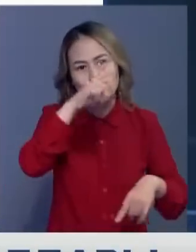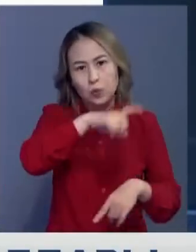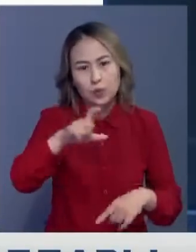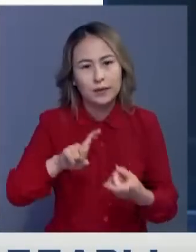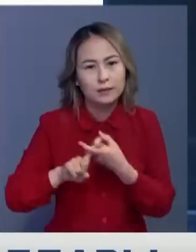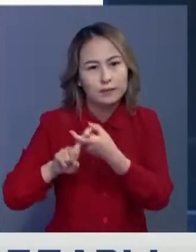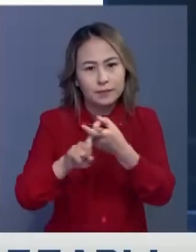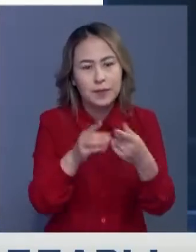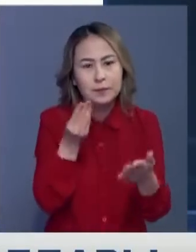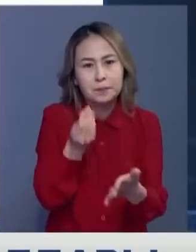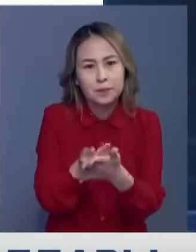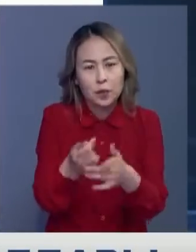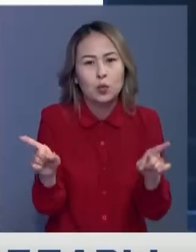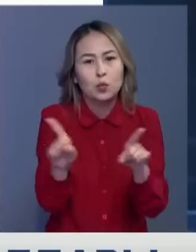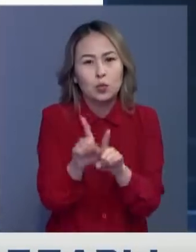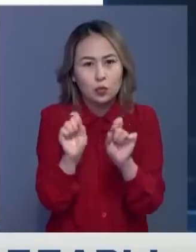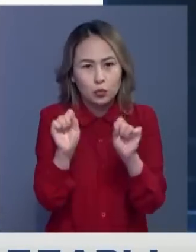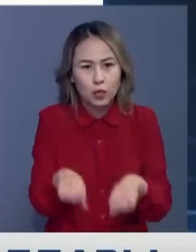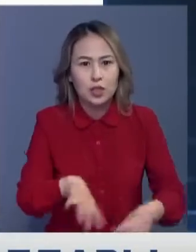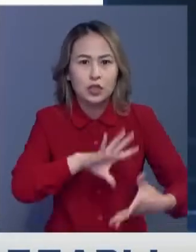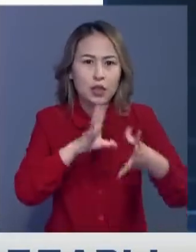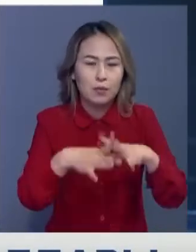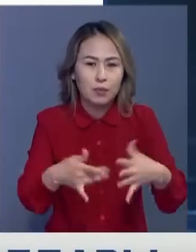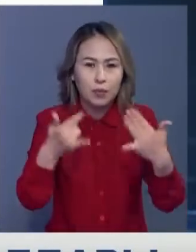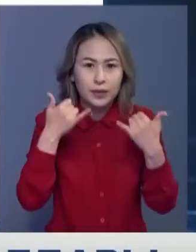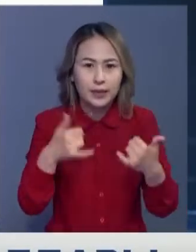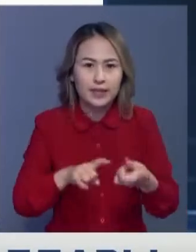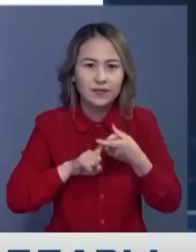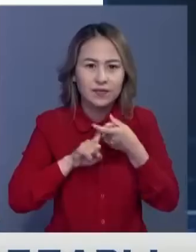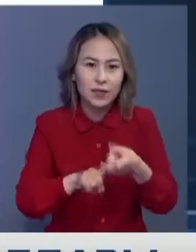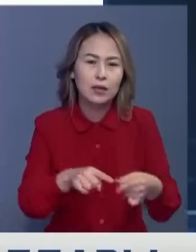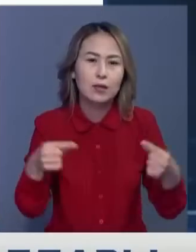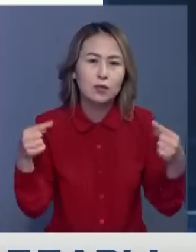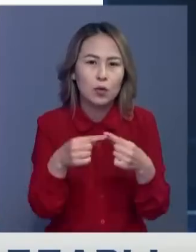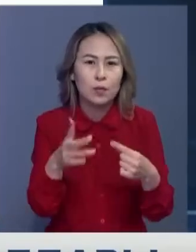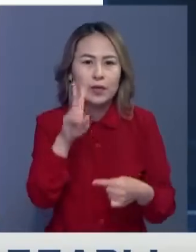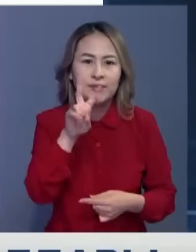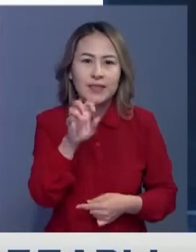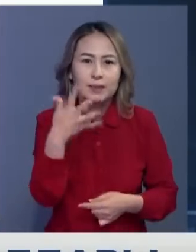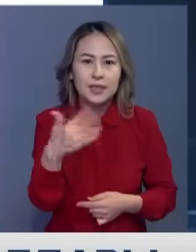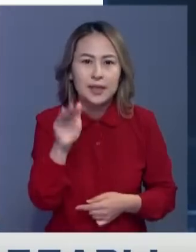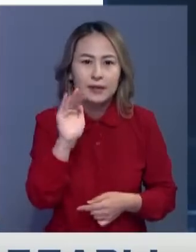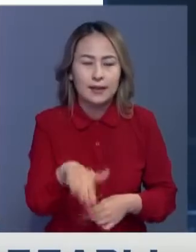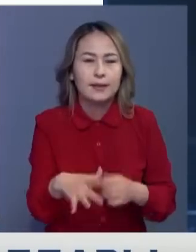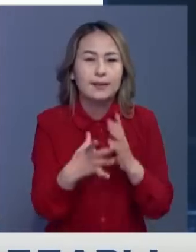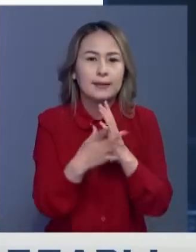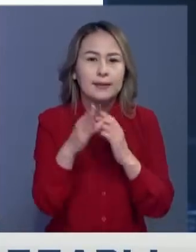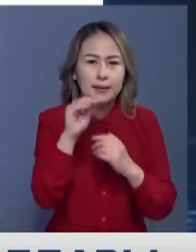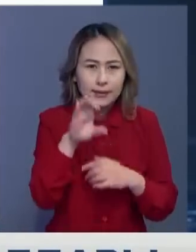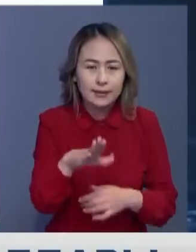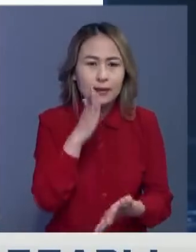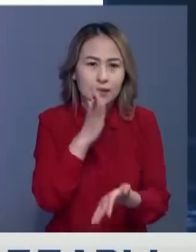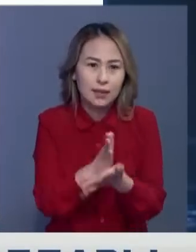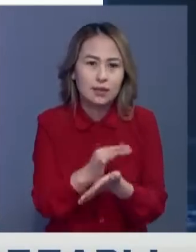коронавирусқа ақылы түрде тексеріле алады. Жалпы күні бүгінге дейін инфекцияны анықтау мақсатында 250 мың тест тегін жасалған.